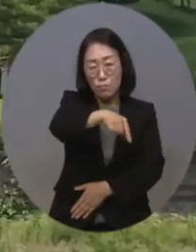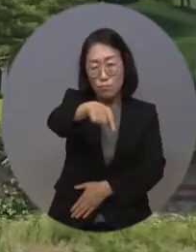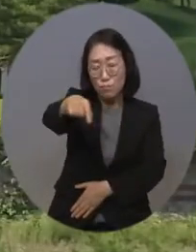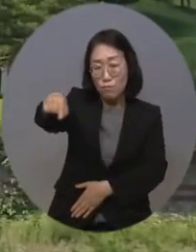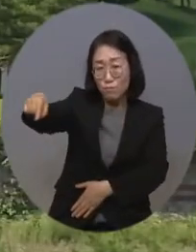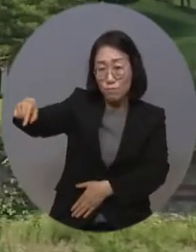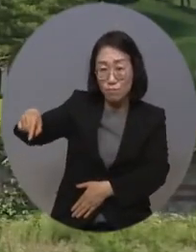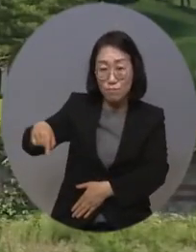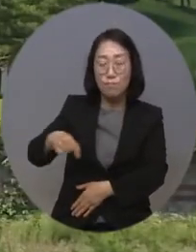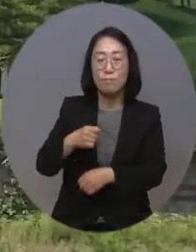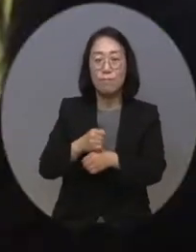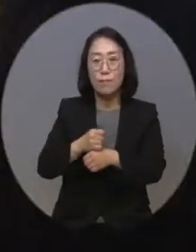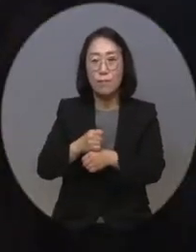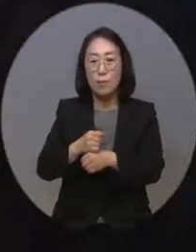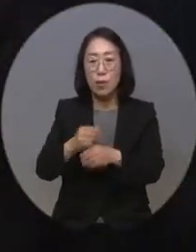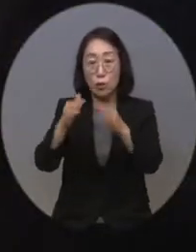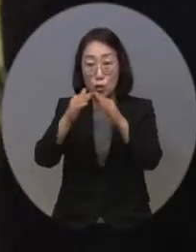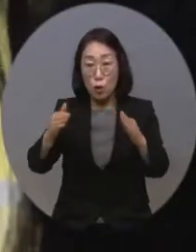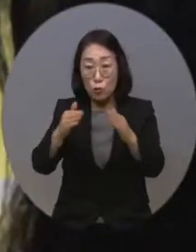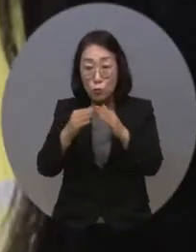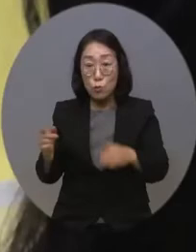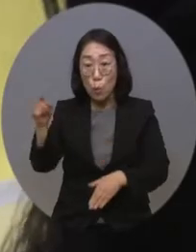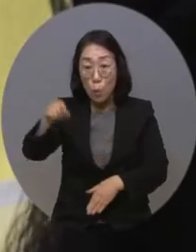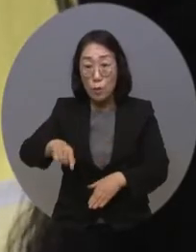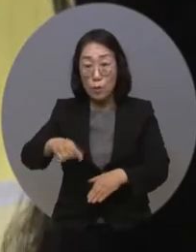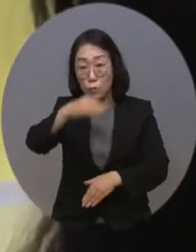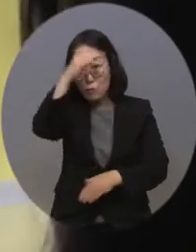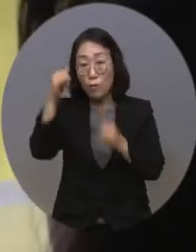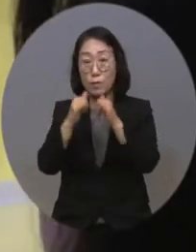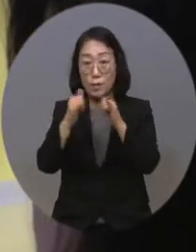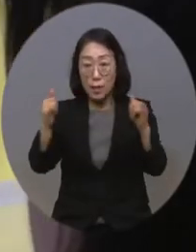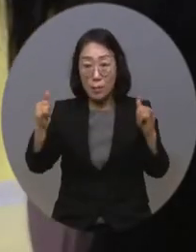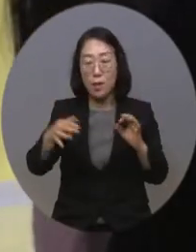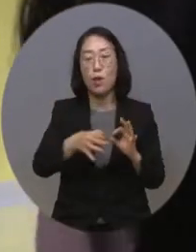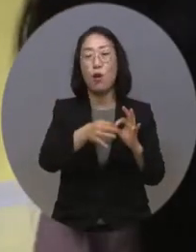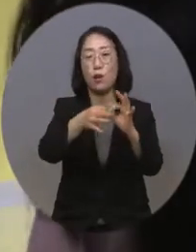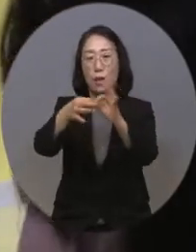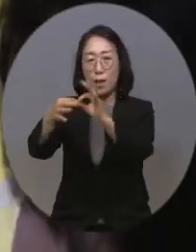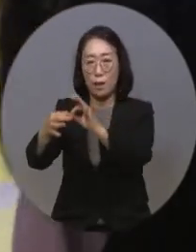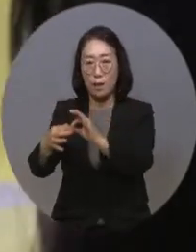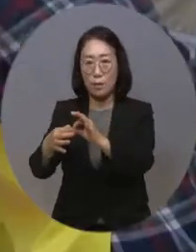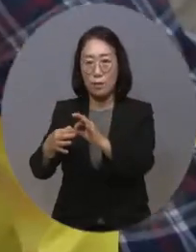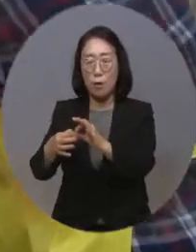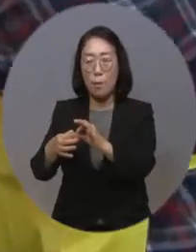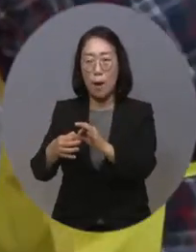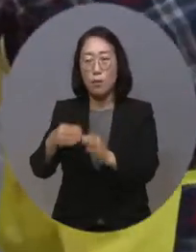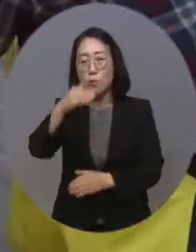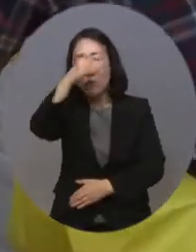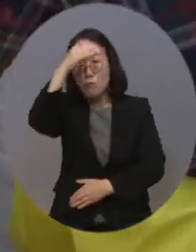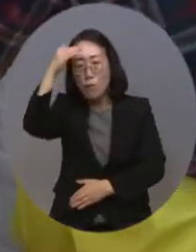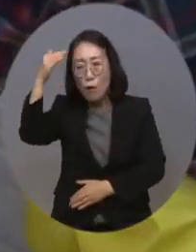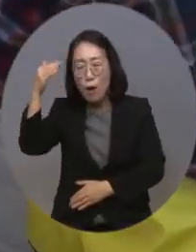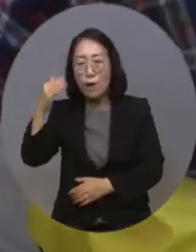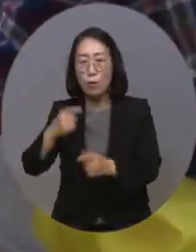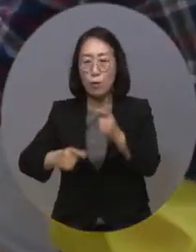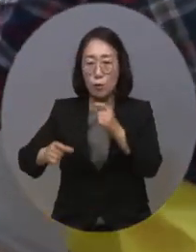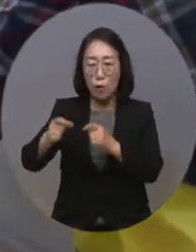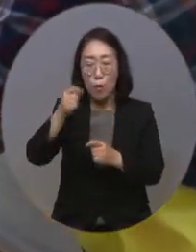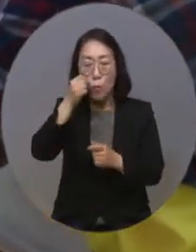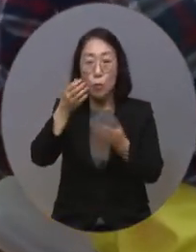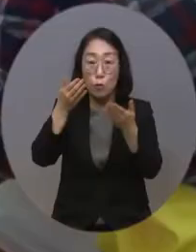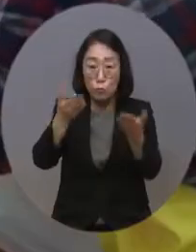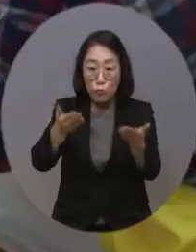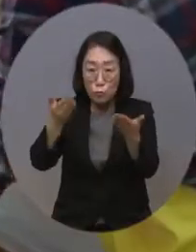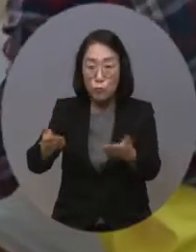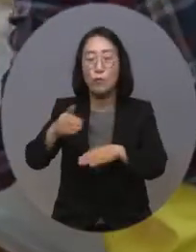찾는 관광객들에게 임실군의 주요 관광지까지 연계하여 더 많은 볼거리를 제공하는 토탈 관광을